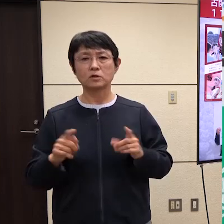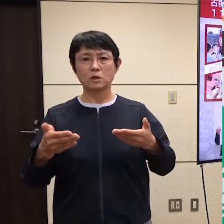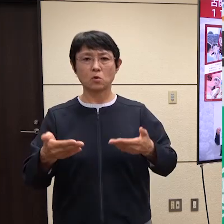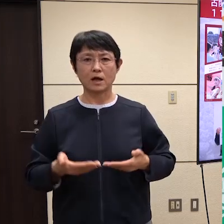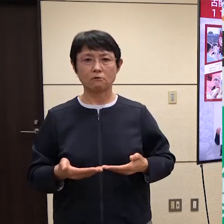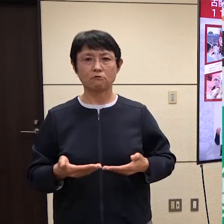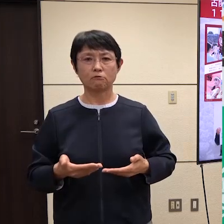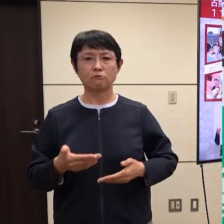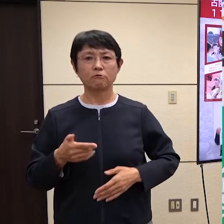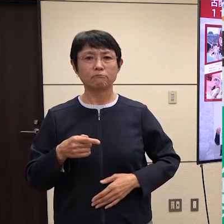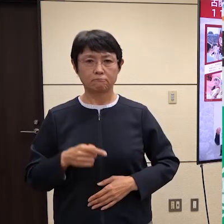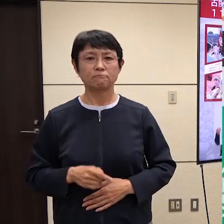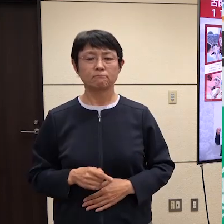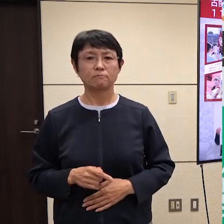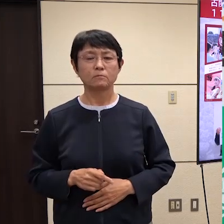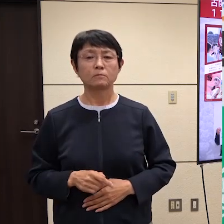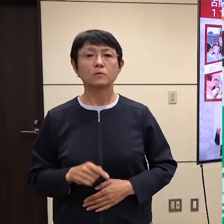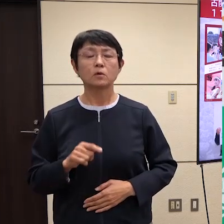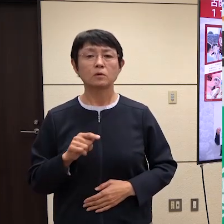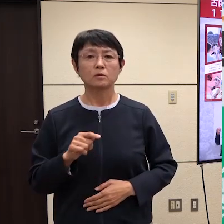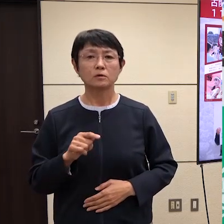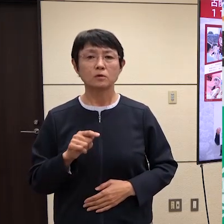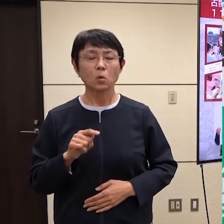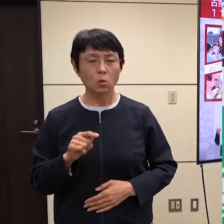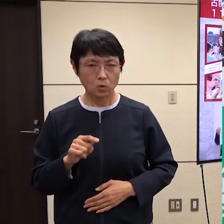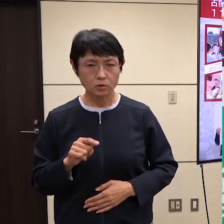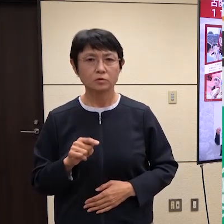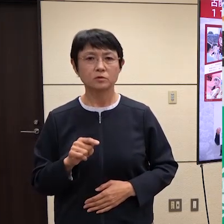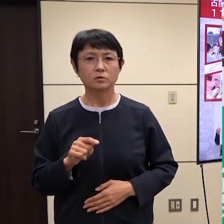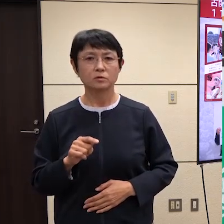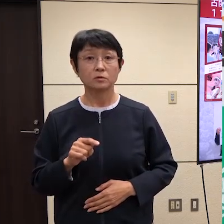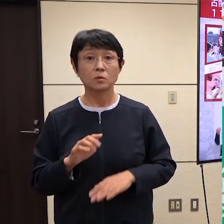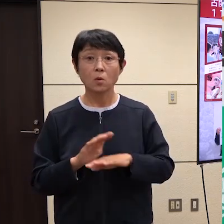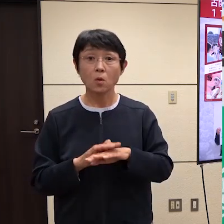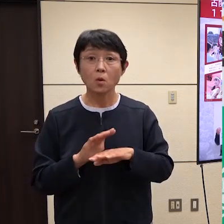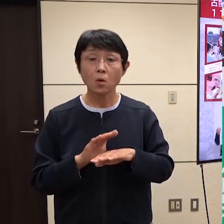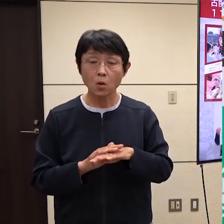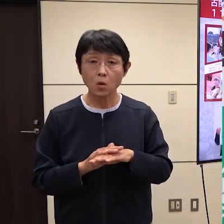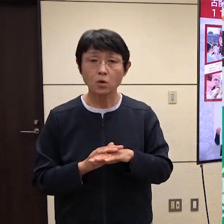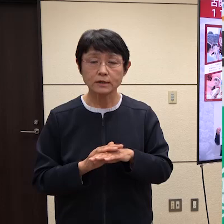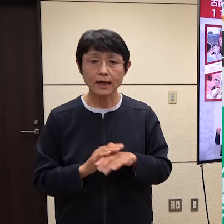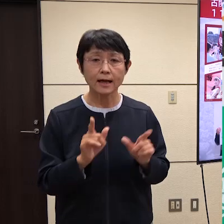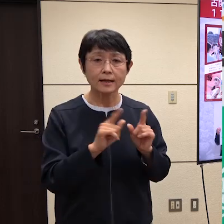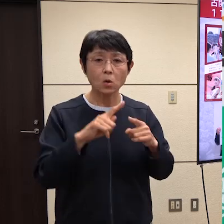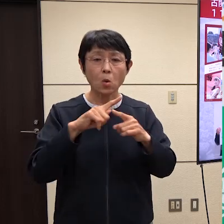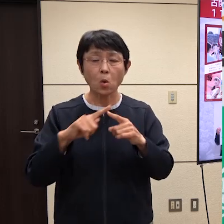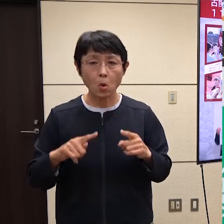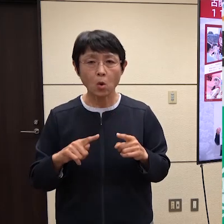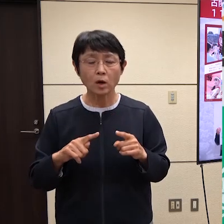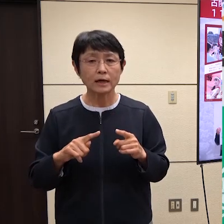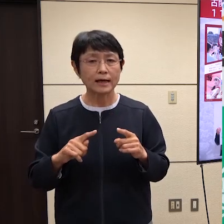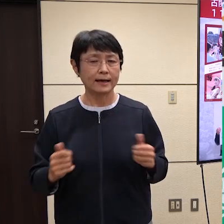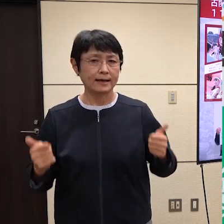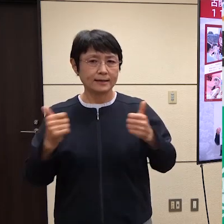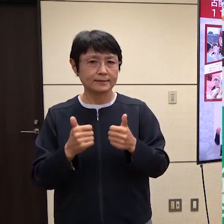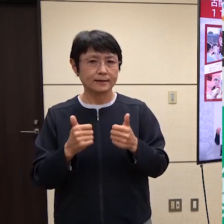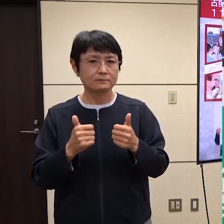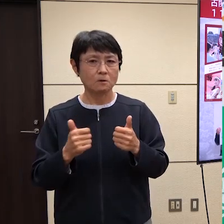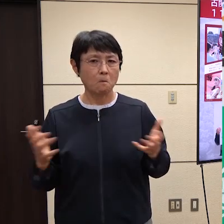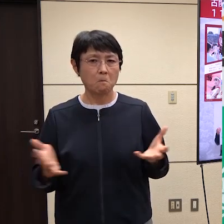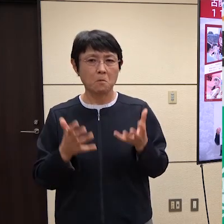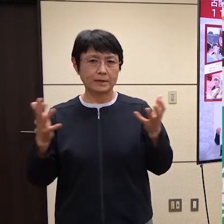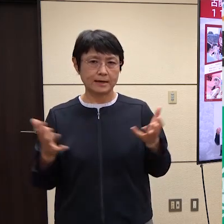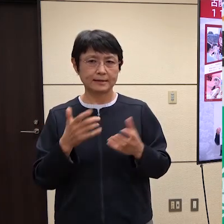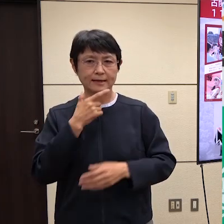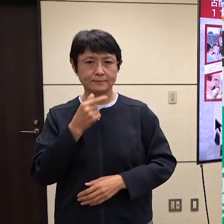これ十分入ってませんが、そういった形でですね、早慶戦の当日を盛り上げてまいります。